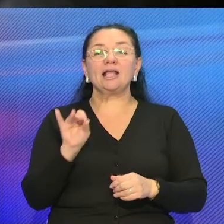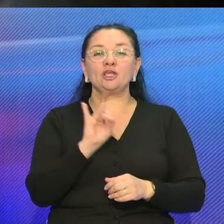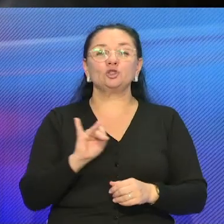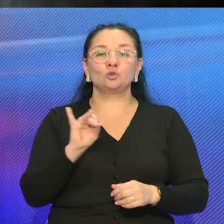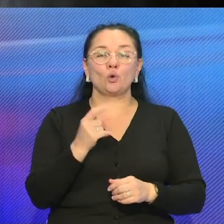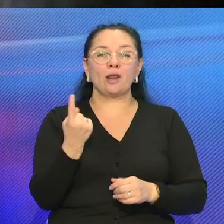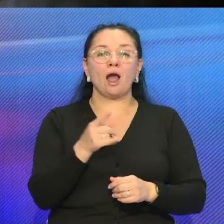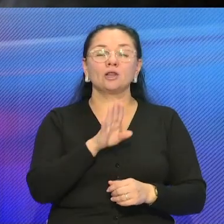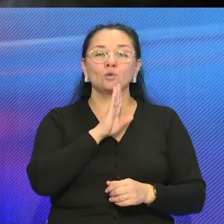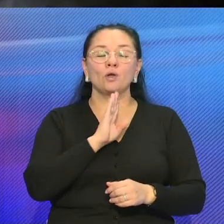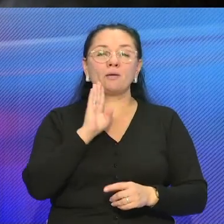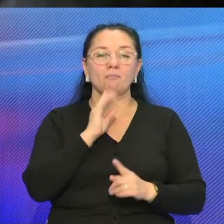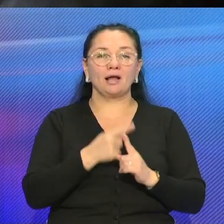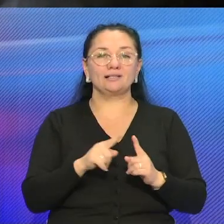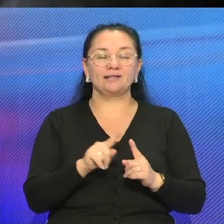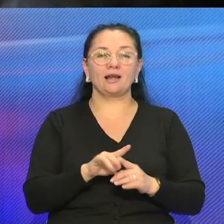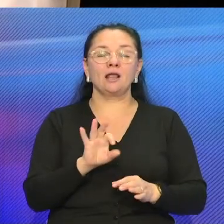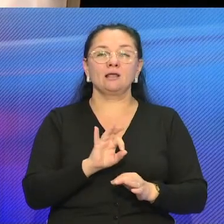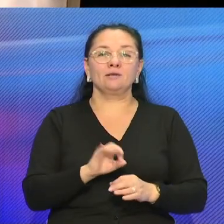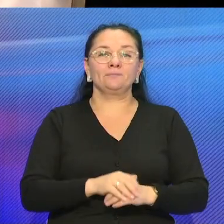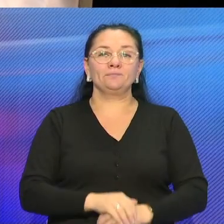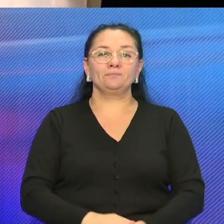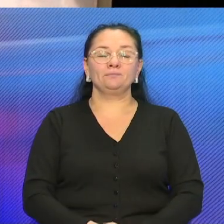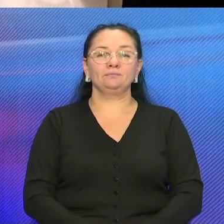пастаноўкі – дачка Алега Жужды Аглая.